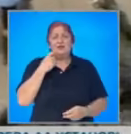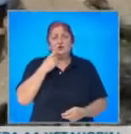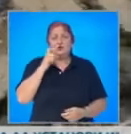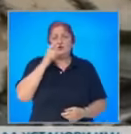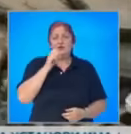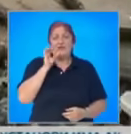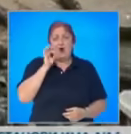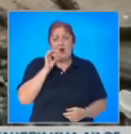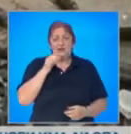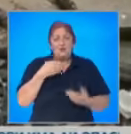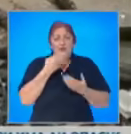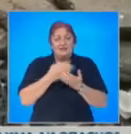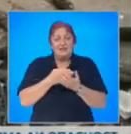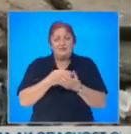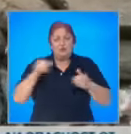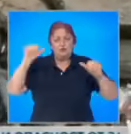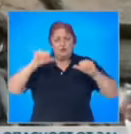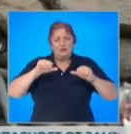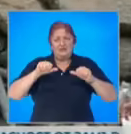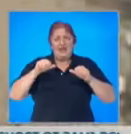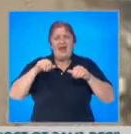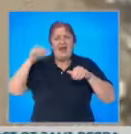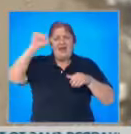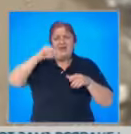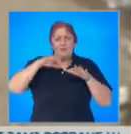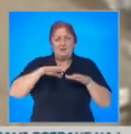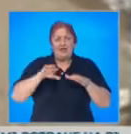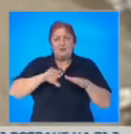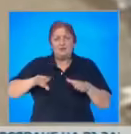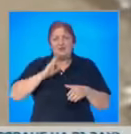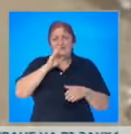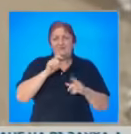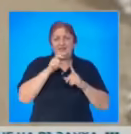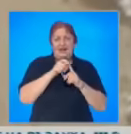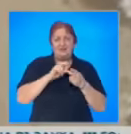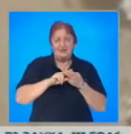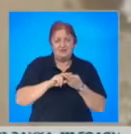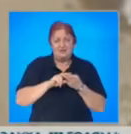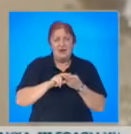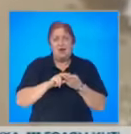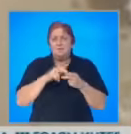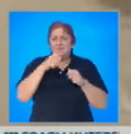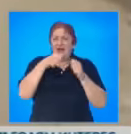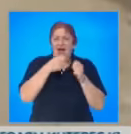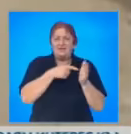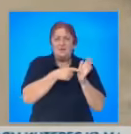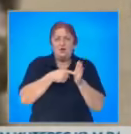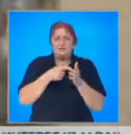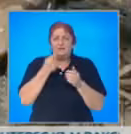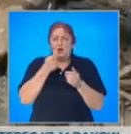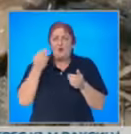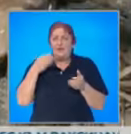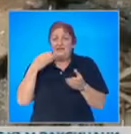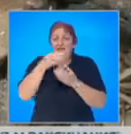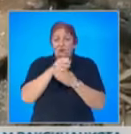39-годишната Сузана Охлен отразявала унищожителните наводнения в провинция Северен Рейн-Вестфалия. Любителски кадри показват как малко